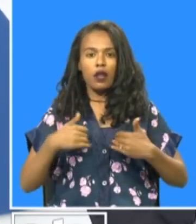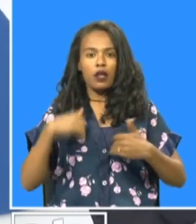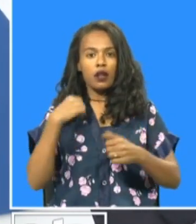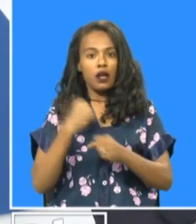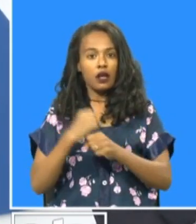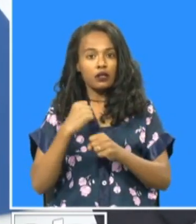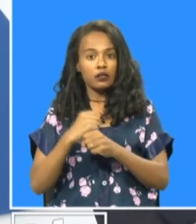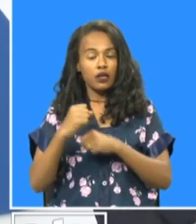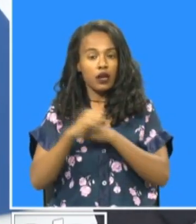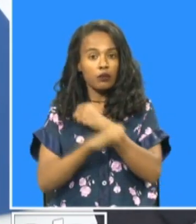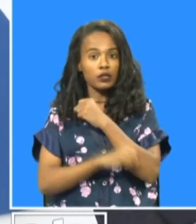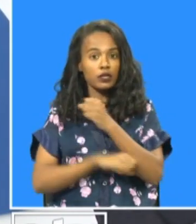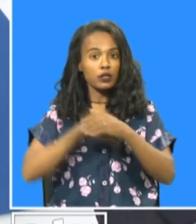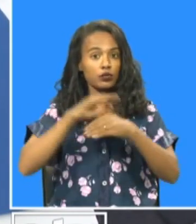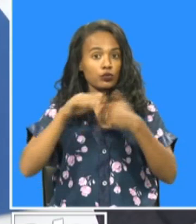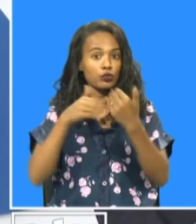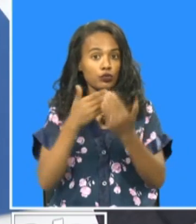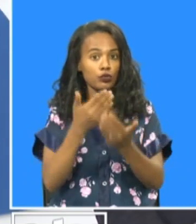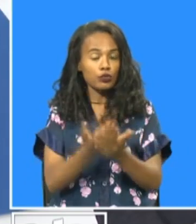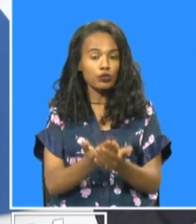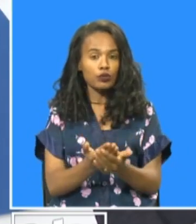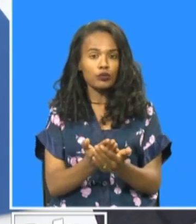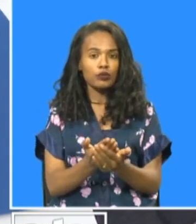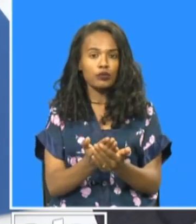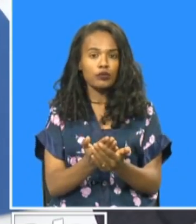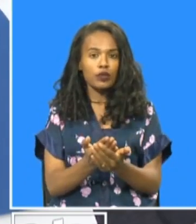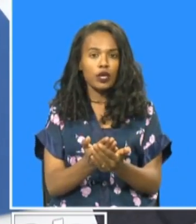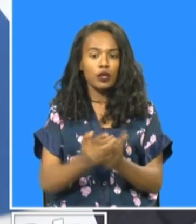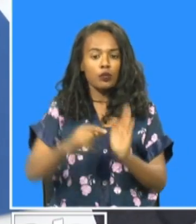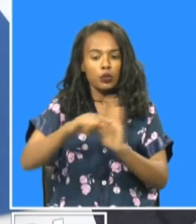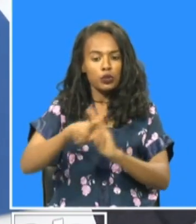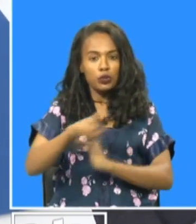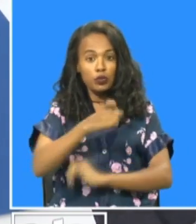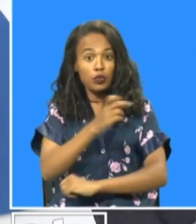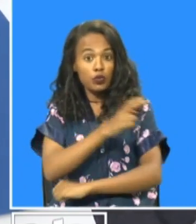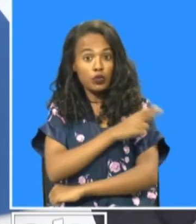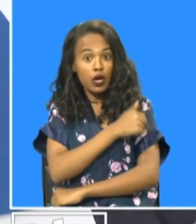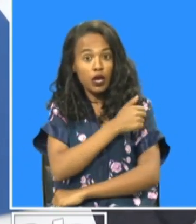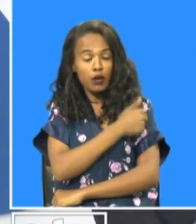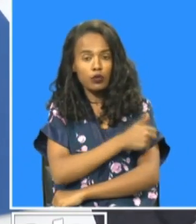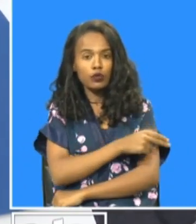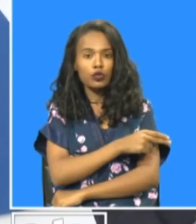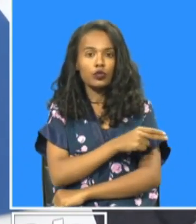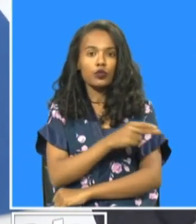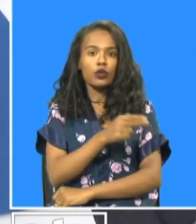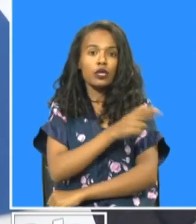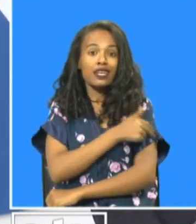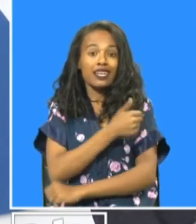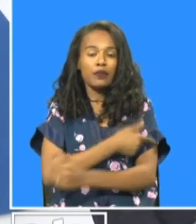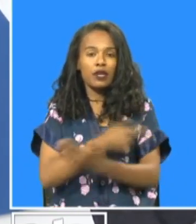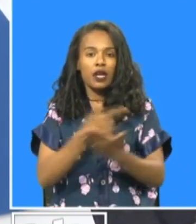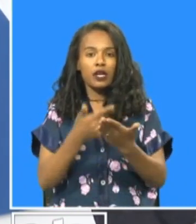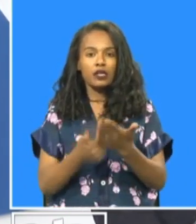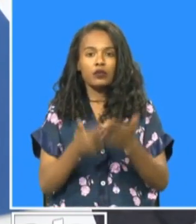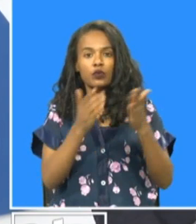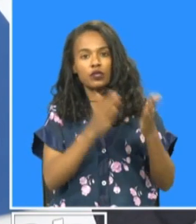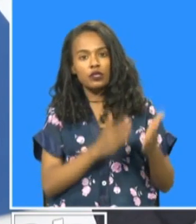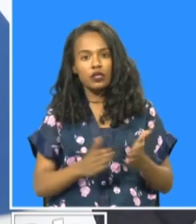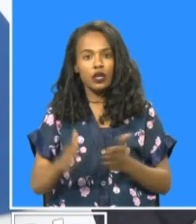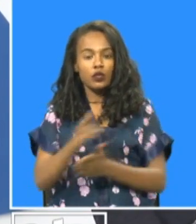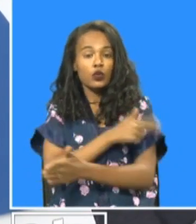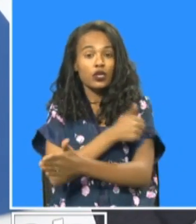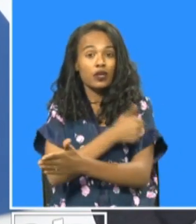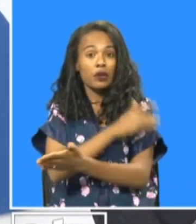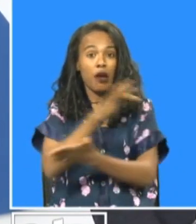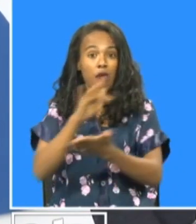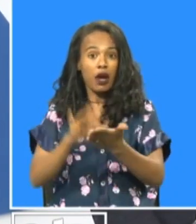አሰራር መሰረት ሁሉንም የኮቪድ ፖዘቲቭ የሆኑ ታካሚዎችን ወደ ህክምና ለዚህ በጥለት ወደ ተዘጋጁ ህክምና